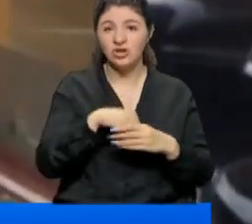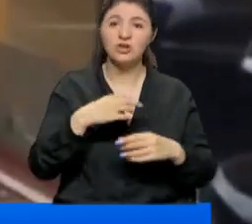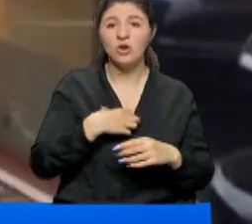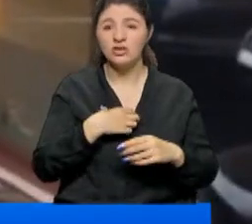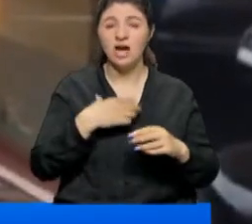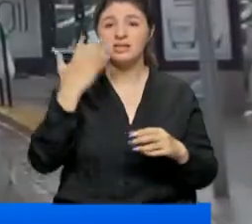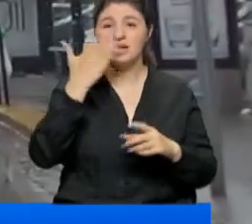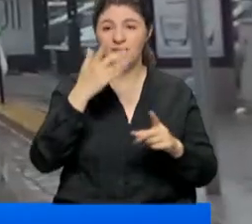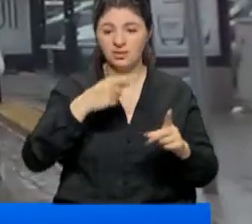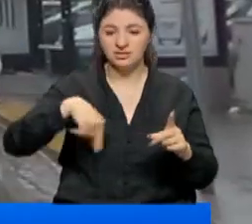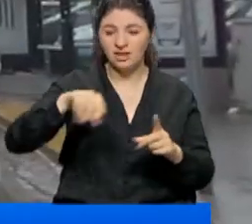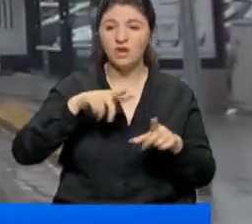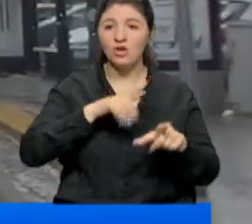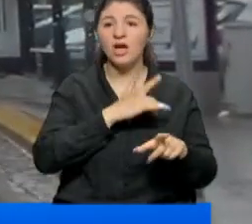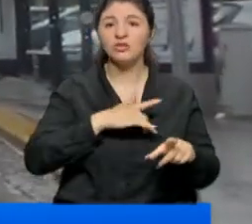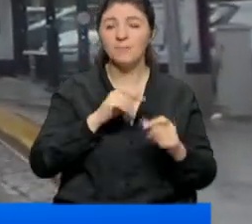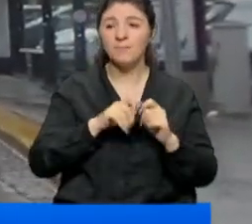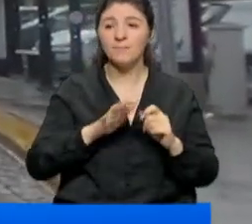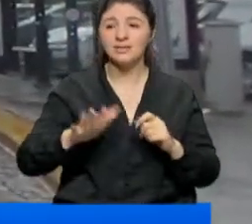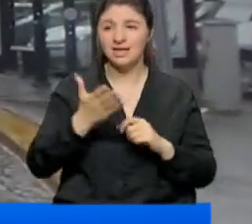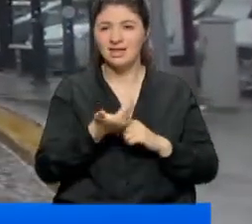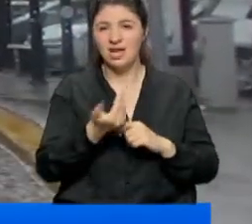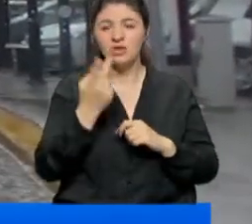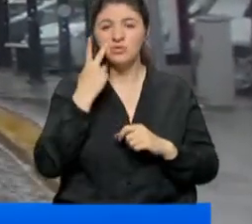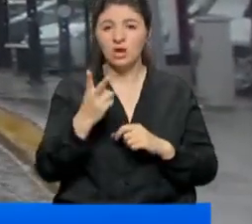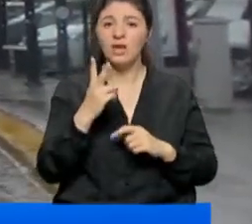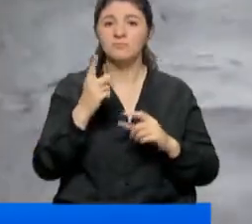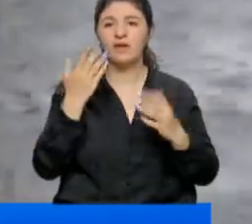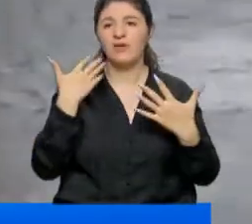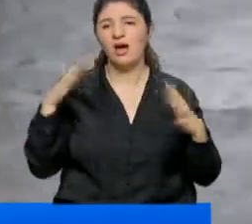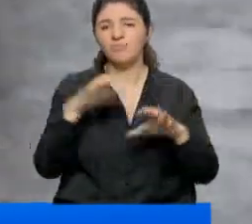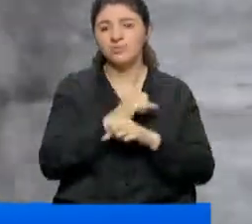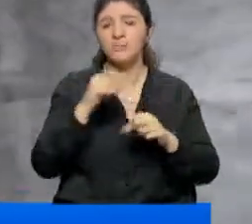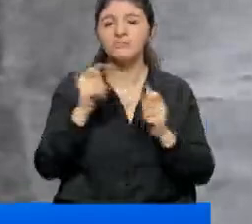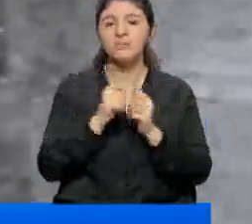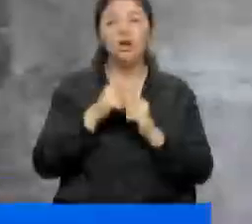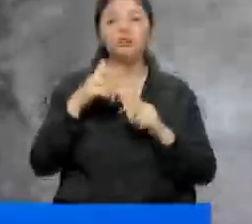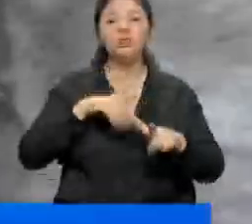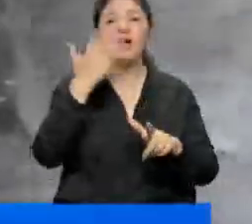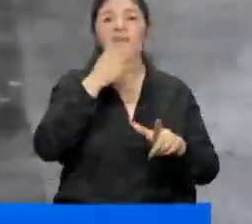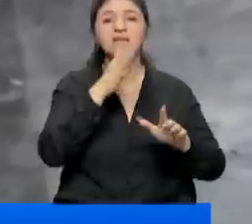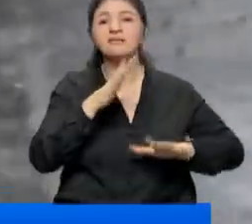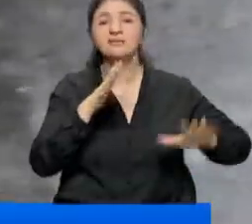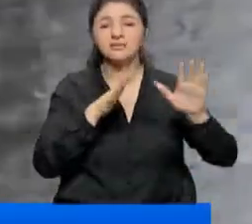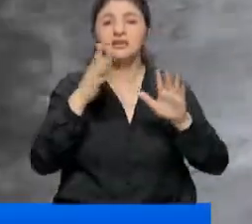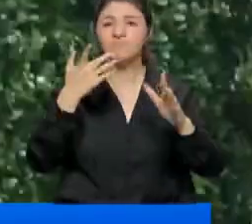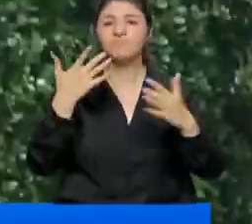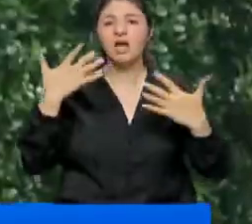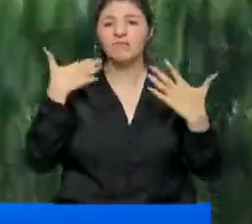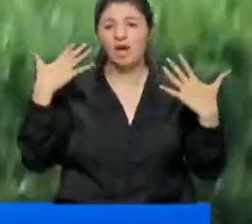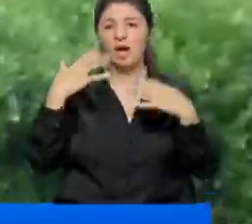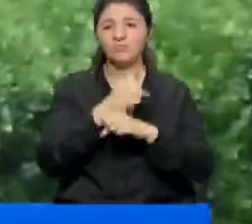konya-karaman çevreleri ile Doğu Anadolu'nun Batı illerinde hava kapatabilir beraberinde Doğu Karadeniz'de hava kapatıyor günün ilerleyen